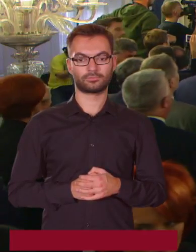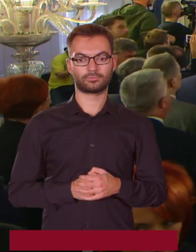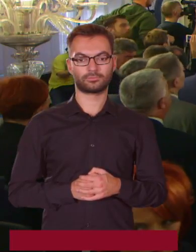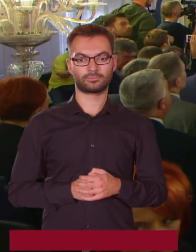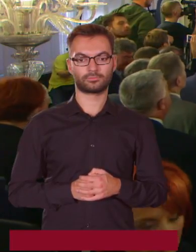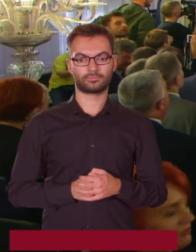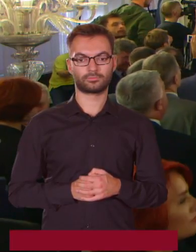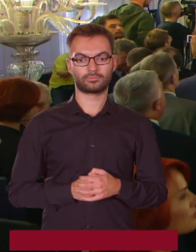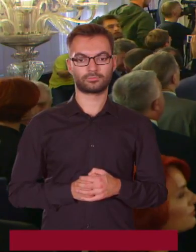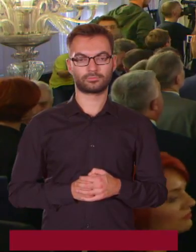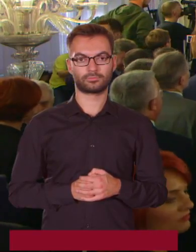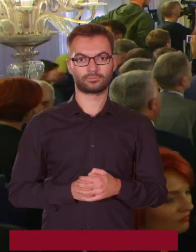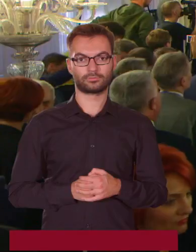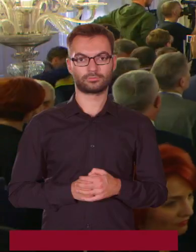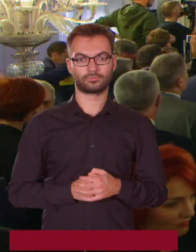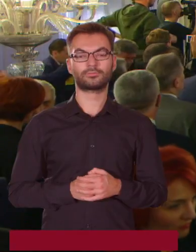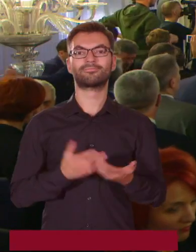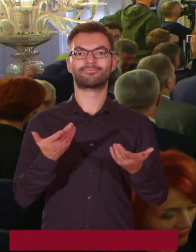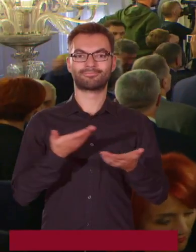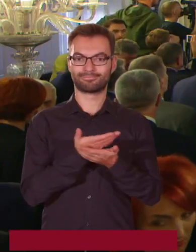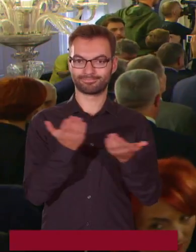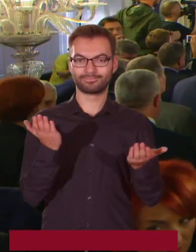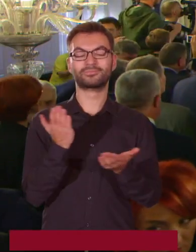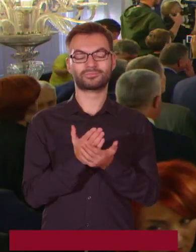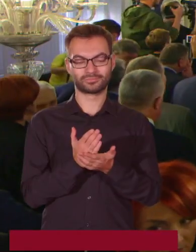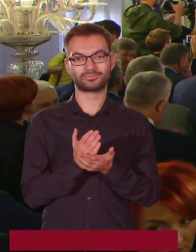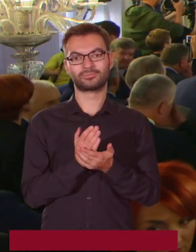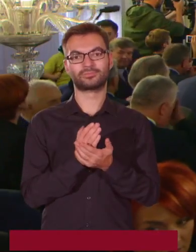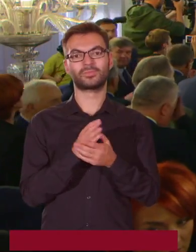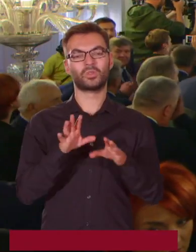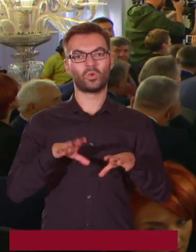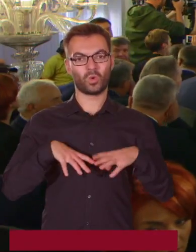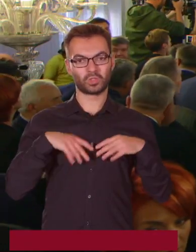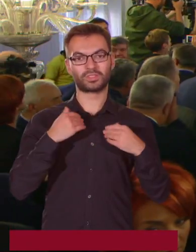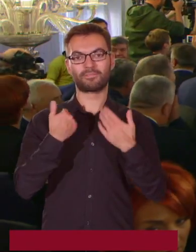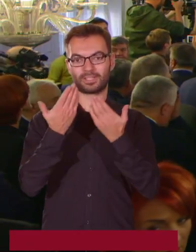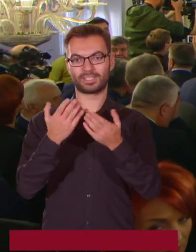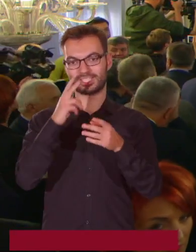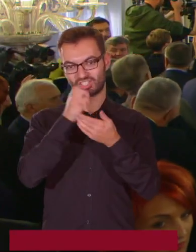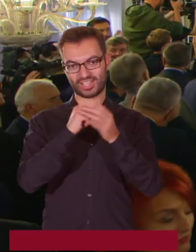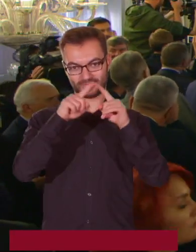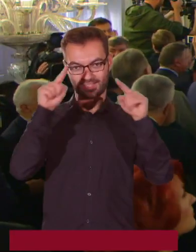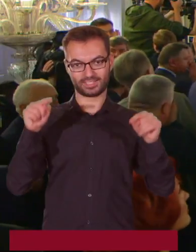Proszę Państwa, przystępujemy do uroczystości wręczenia zaświadczeń o wyborze.